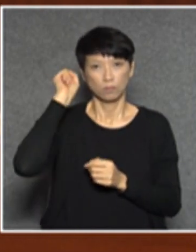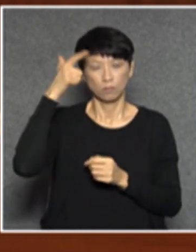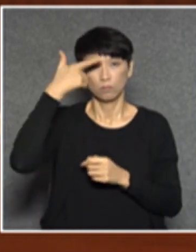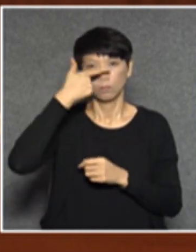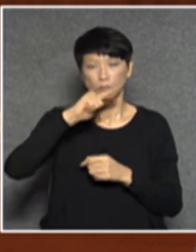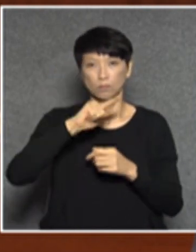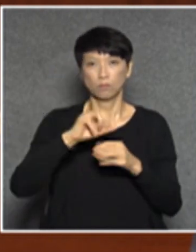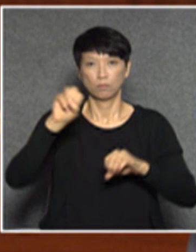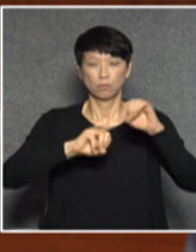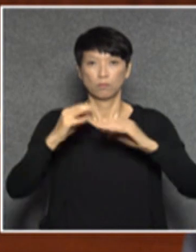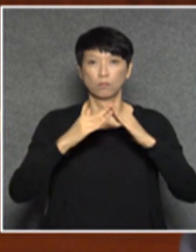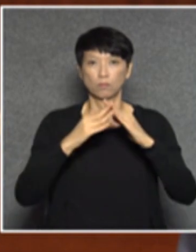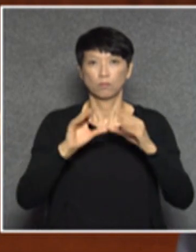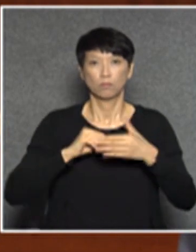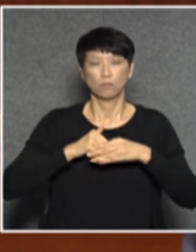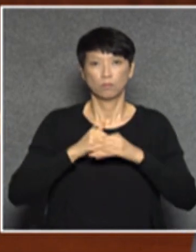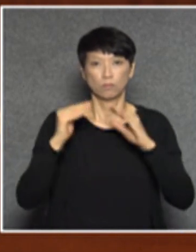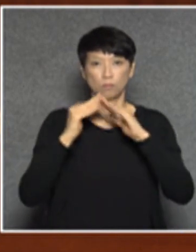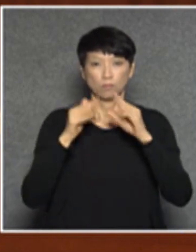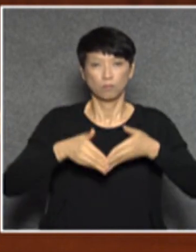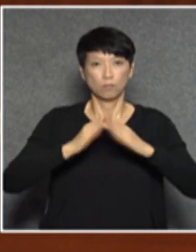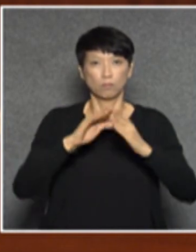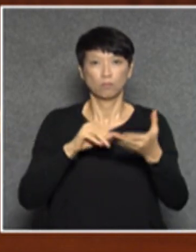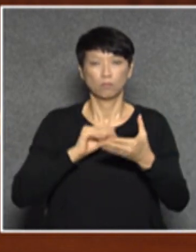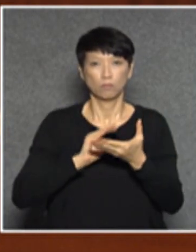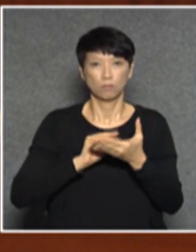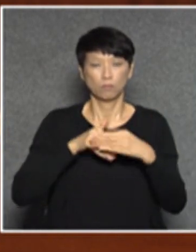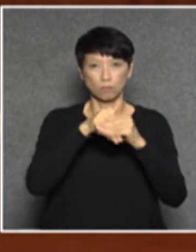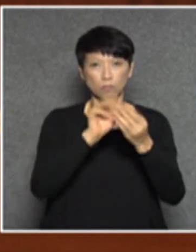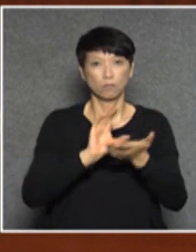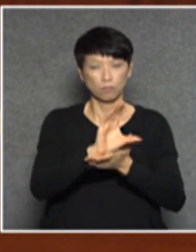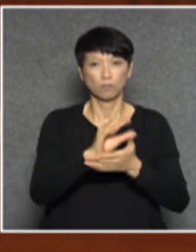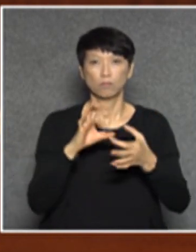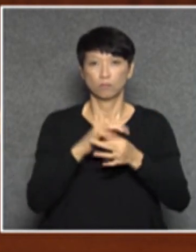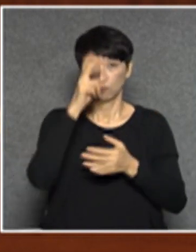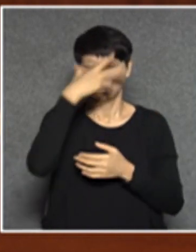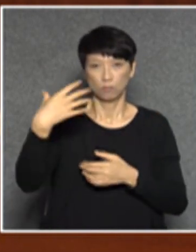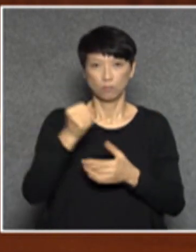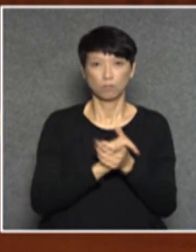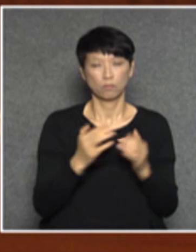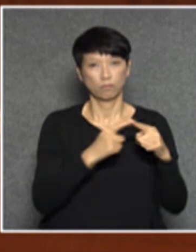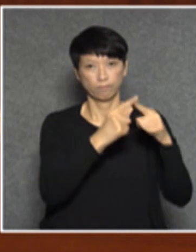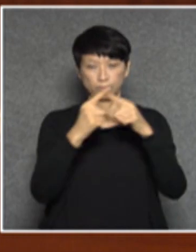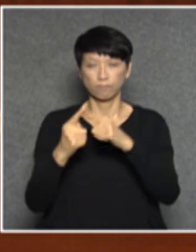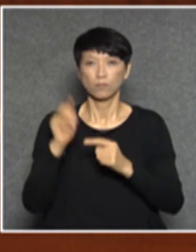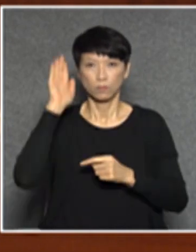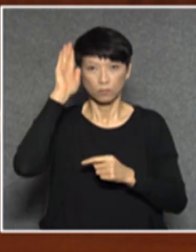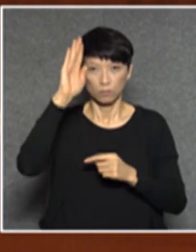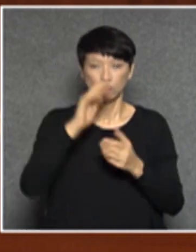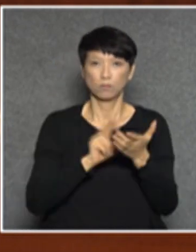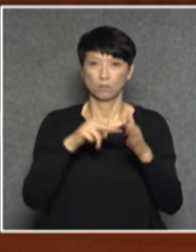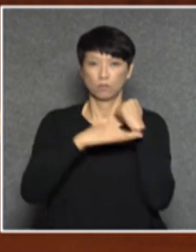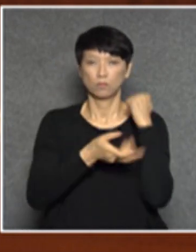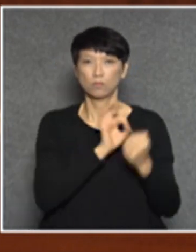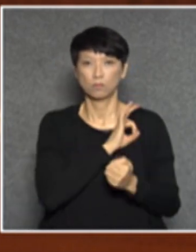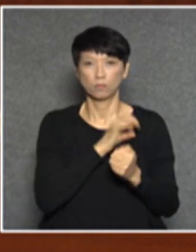撥款申請。對特區政府的上述舉措，廣大市民都希望得到立法會議員的